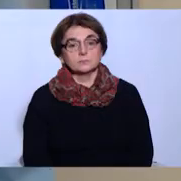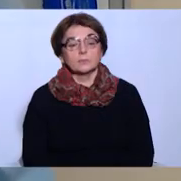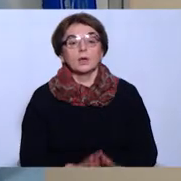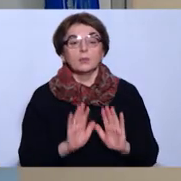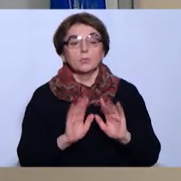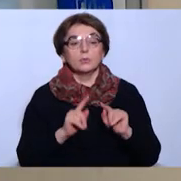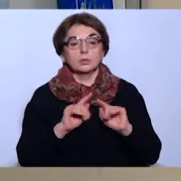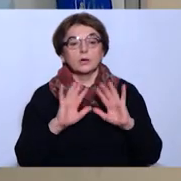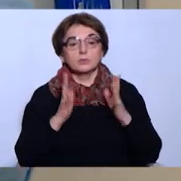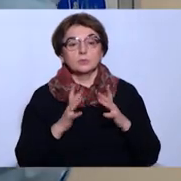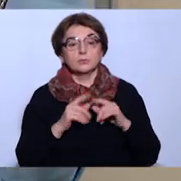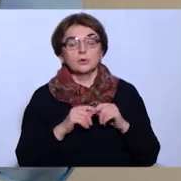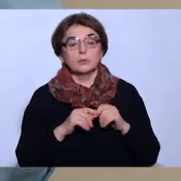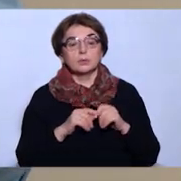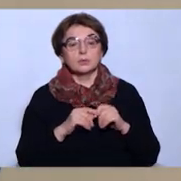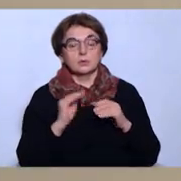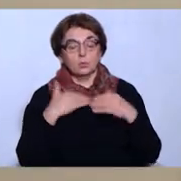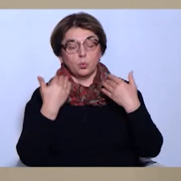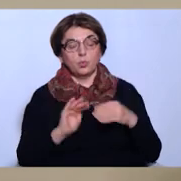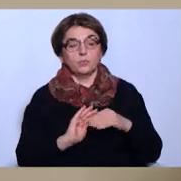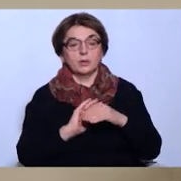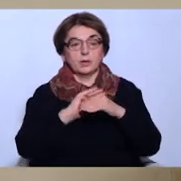მხოლოდ ამ შემთხვევაში ხდება უკვე გადაფარვა